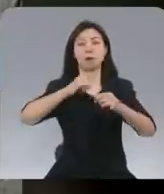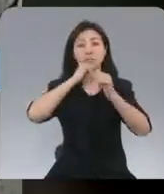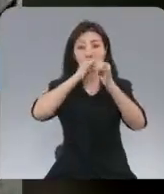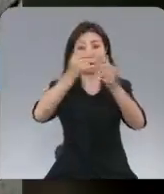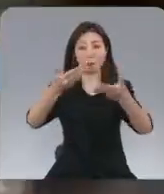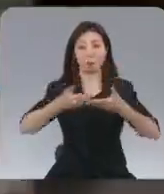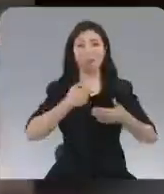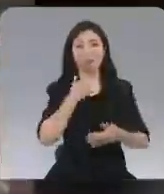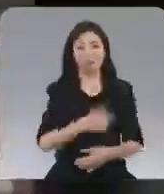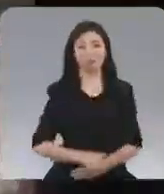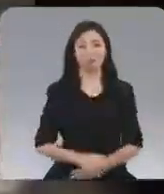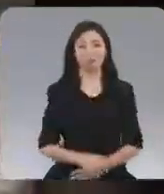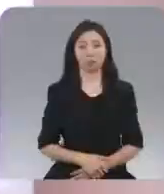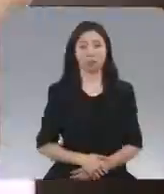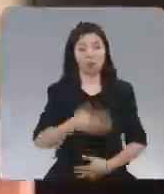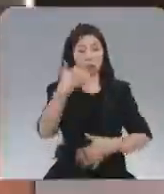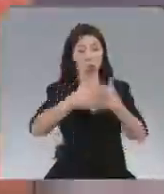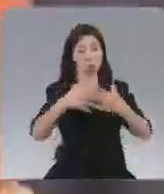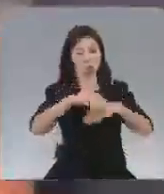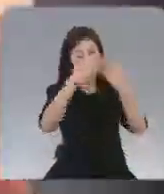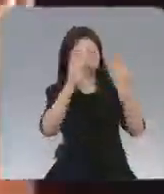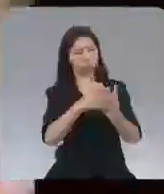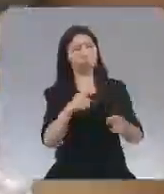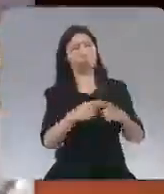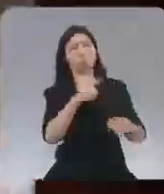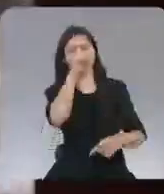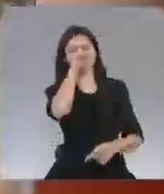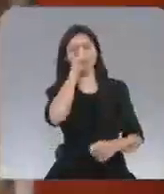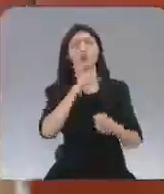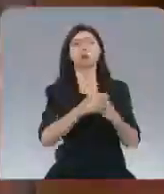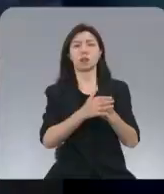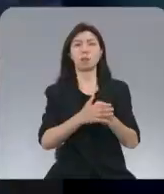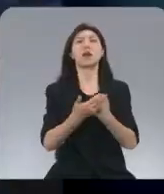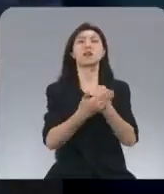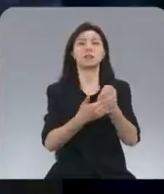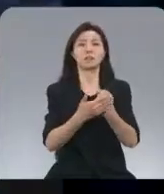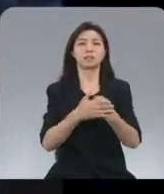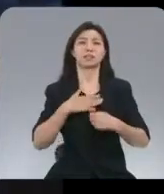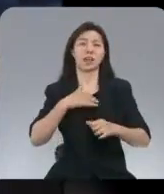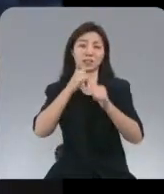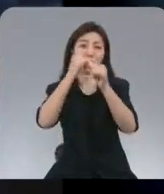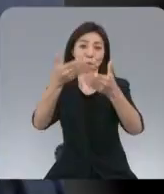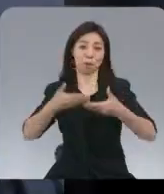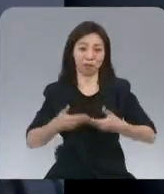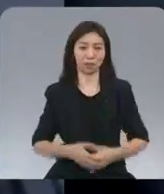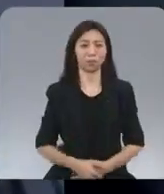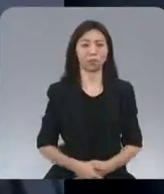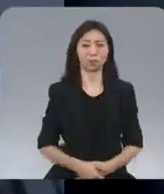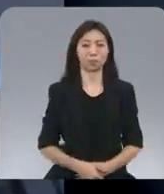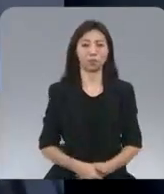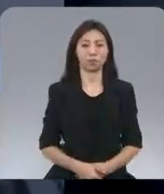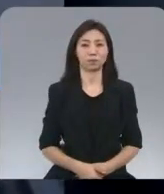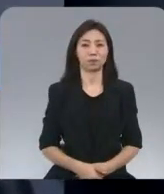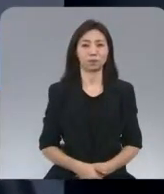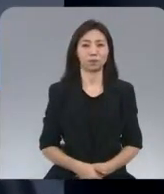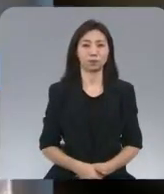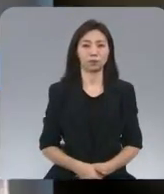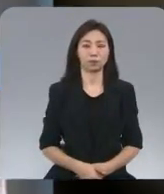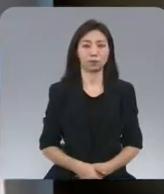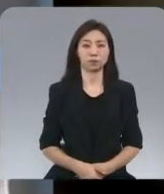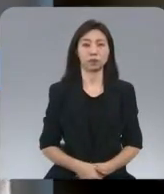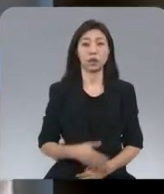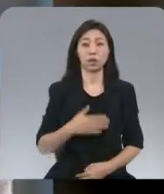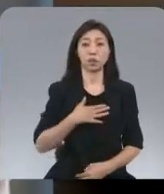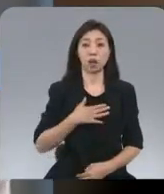1987 untuk perannya dalam film these are good woman Tak hanya itu Dia juga Hai penghargaan aktris terbaik di festival film